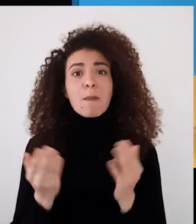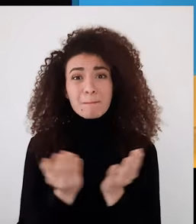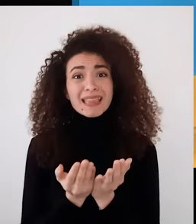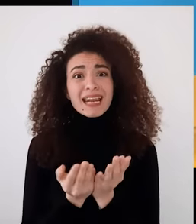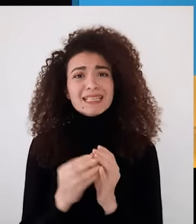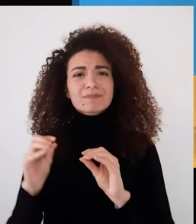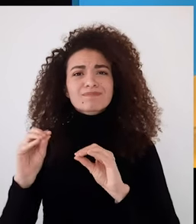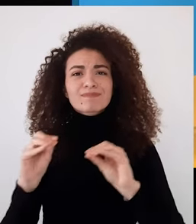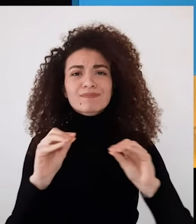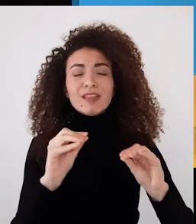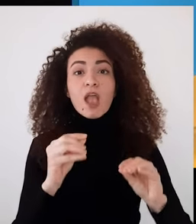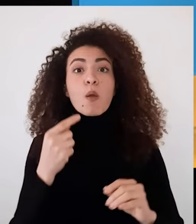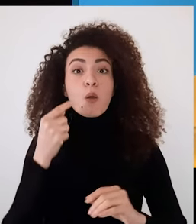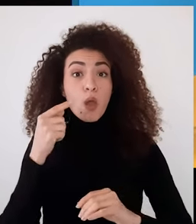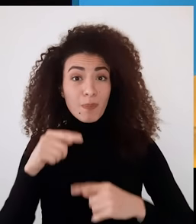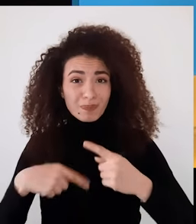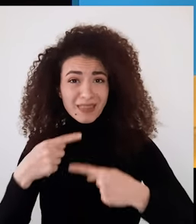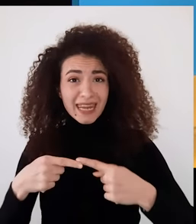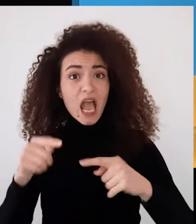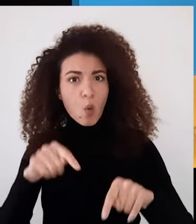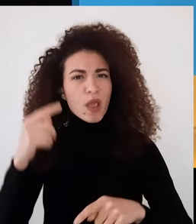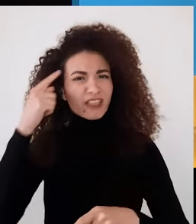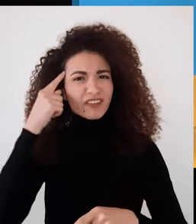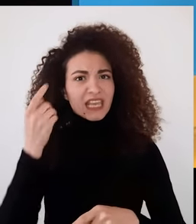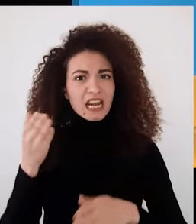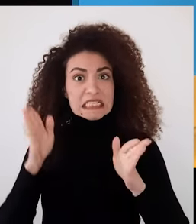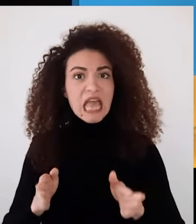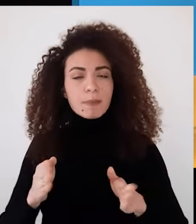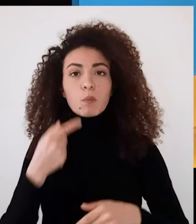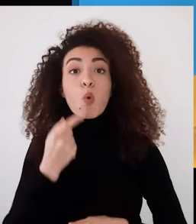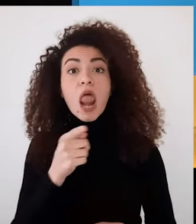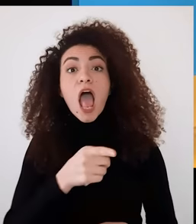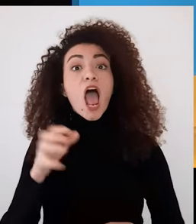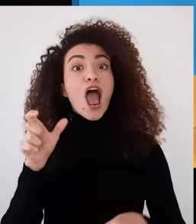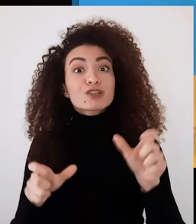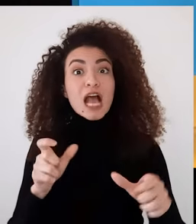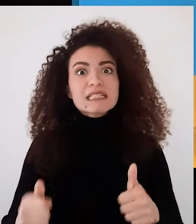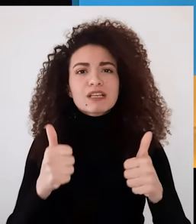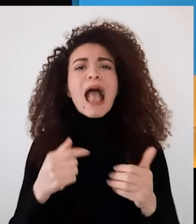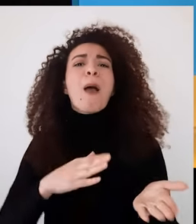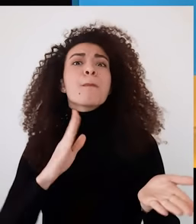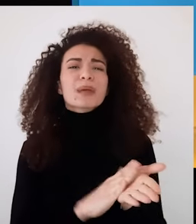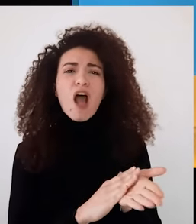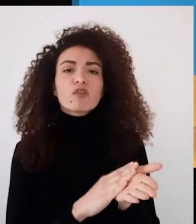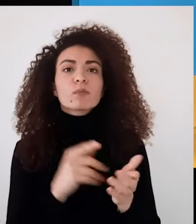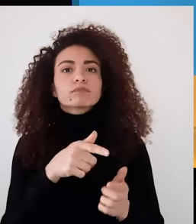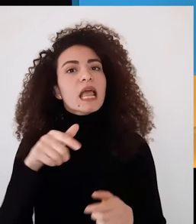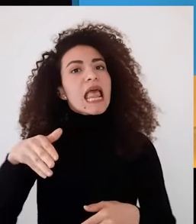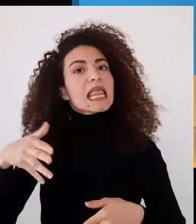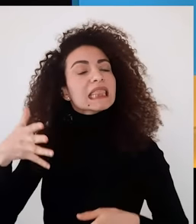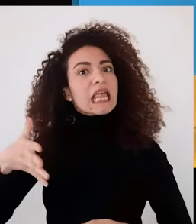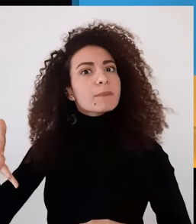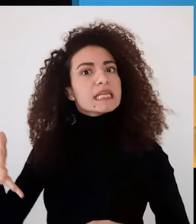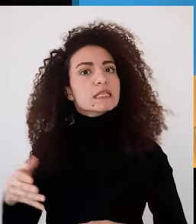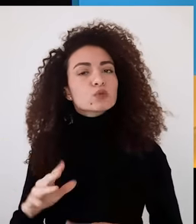من التفكير في المدارس غالباً، حيث يصار إلى مدح التلاميذ البارعين، وبحسب اختبار دويك هدول التلاميذ